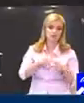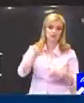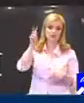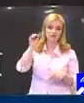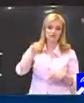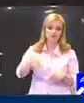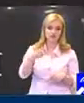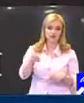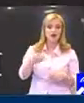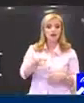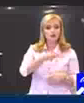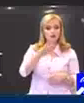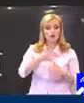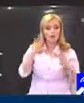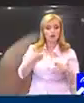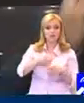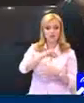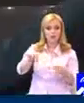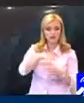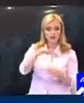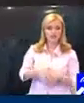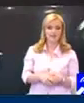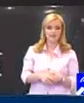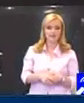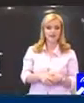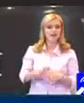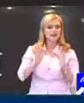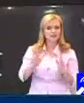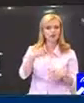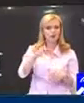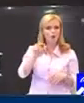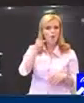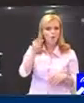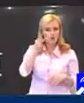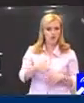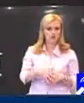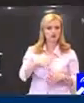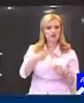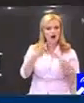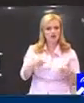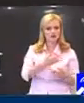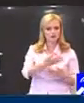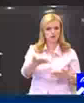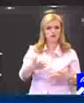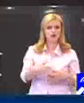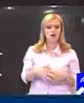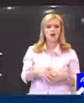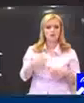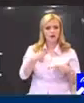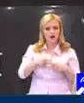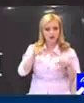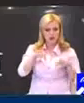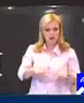Noi ne dorim mai multe proiecte de genul ăsta, nu vorbesc anume despre miere, dar de multe alte produse la care noi putem, pe care noi